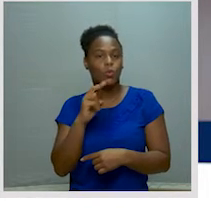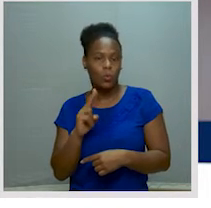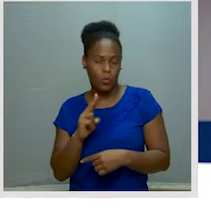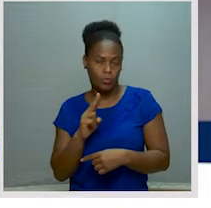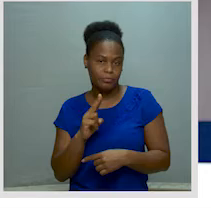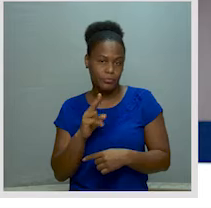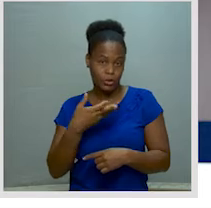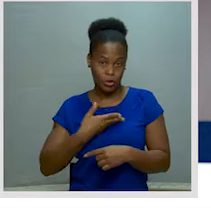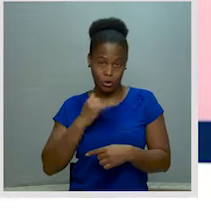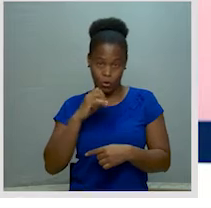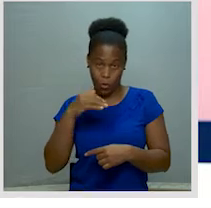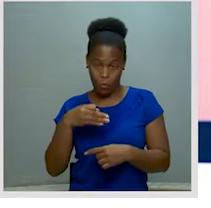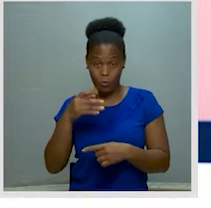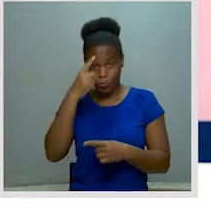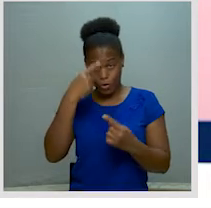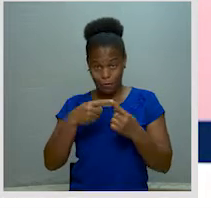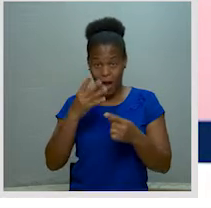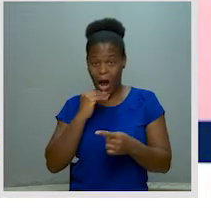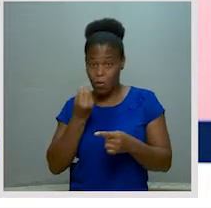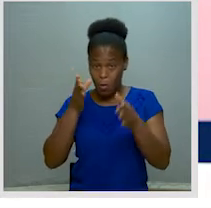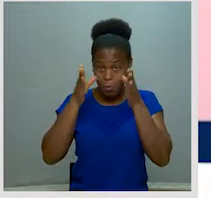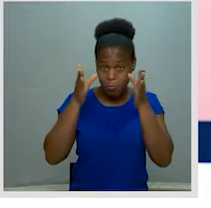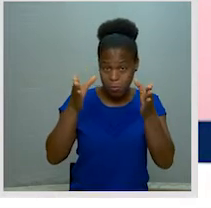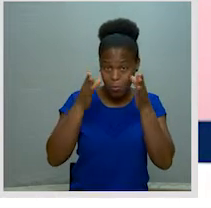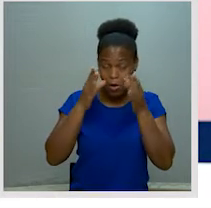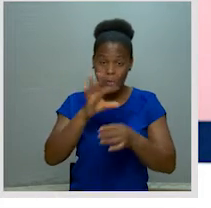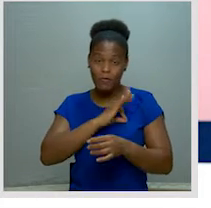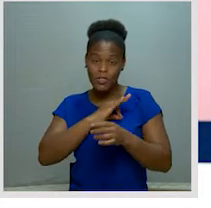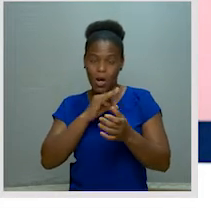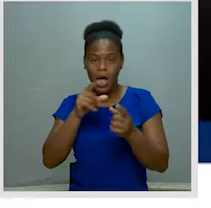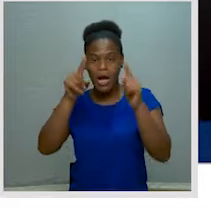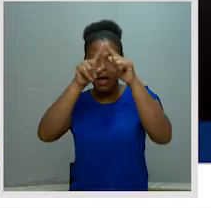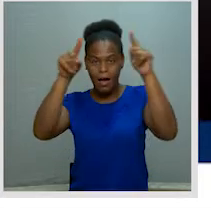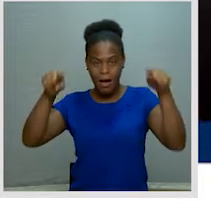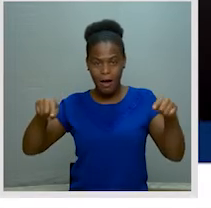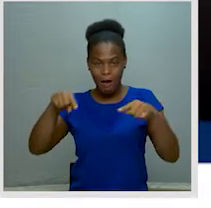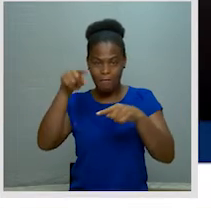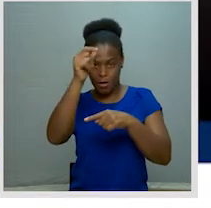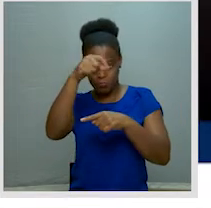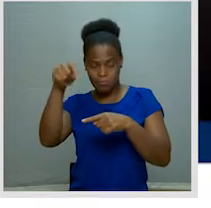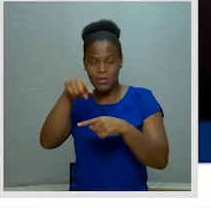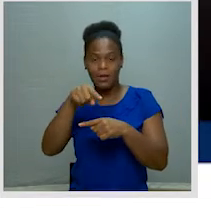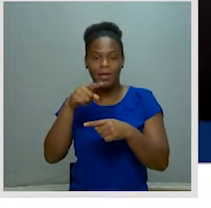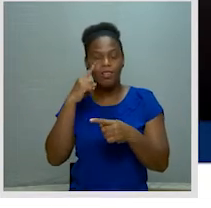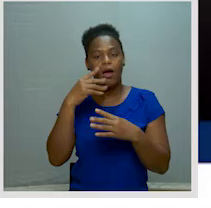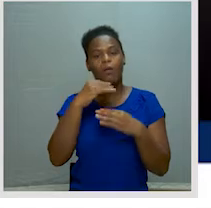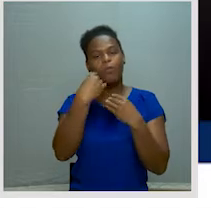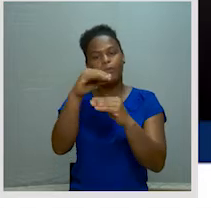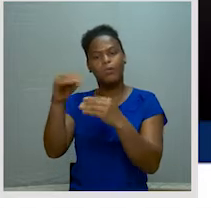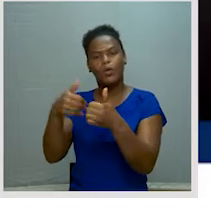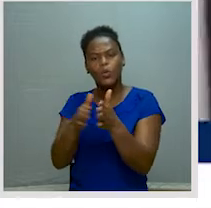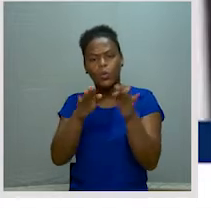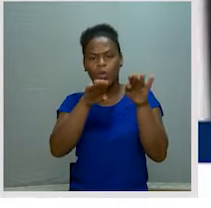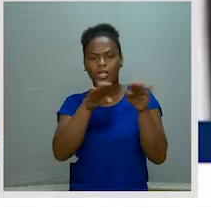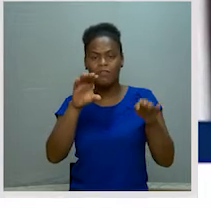Son objectif, capter l'attention des élèves. Les enseignants utilisent graphiques comme tableaux et doivent s'adresser à tous